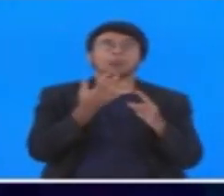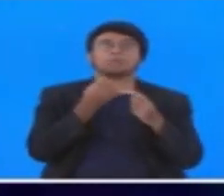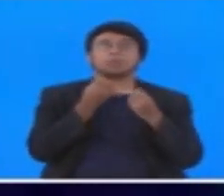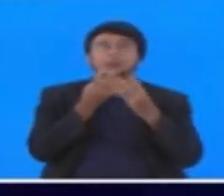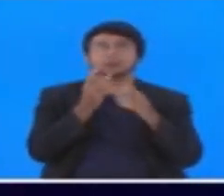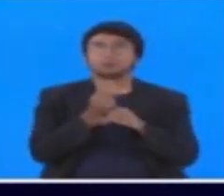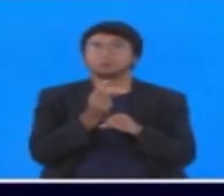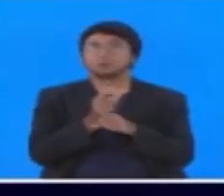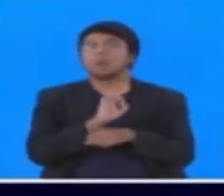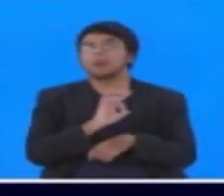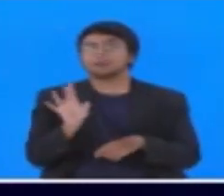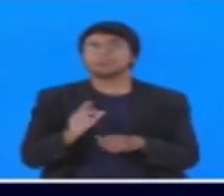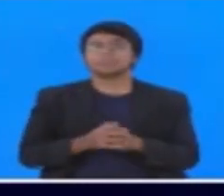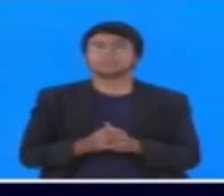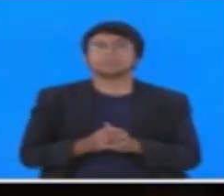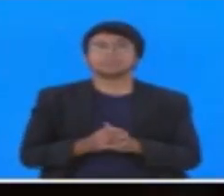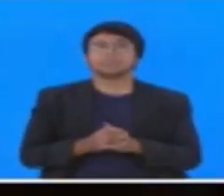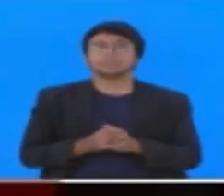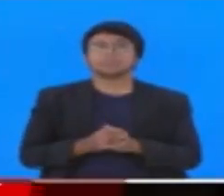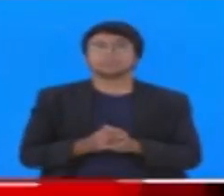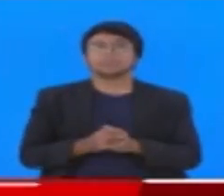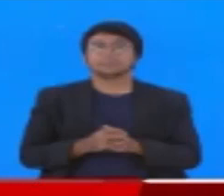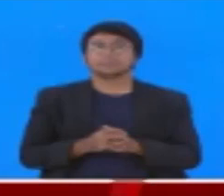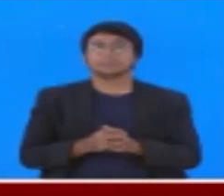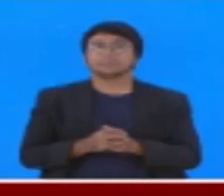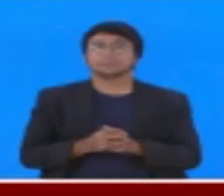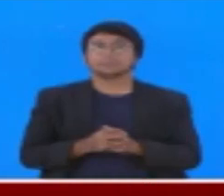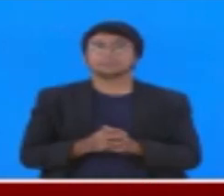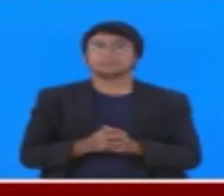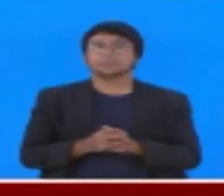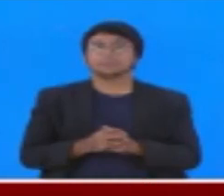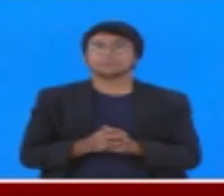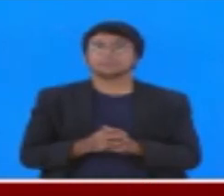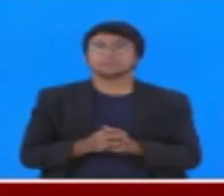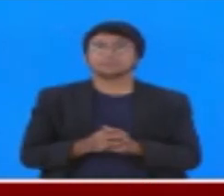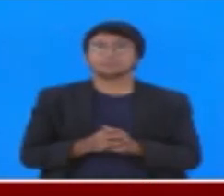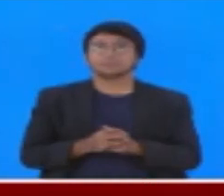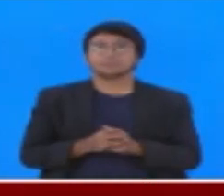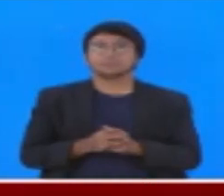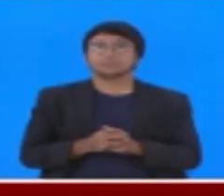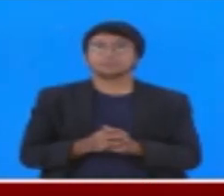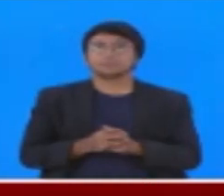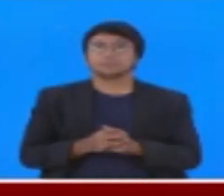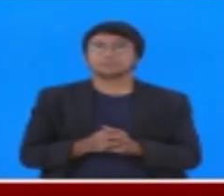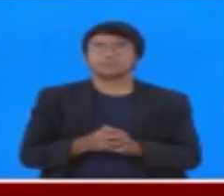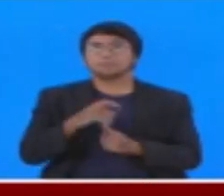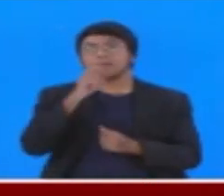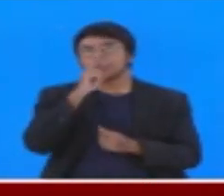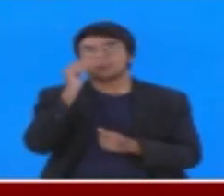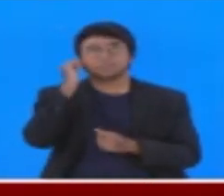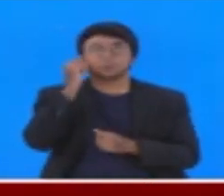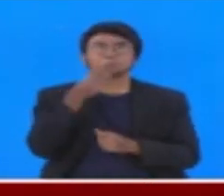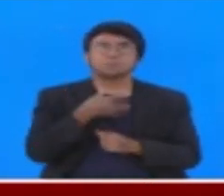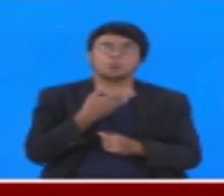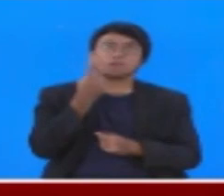Tatang. Jadi orang tua kalau ingin menyekolahkan anaknya kan harus jauh. Nah, bagaimana caranya supaya